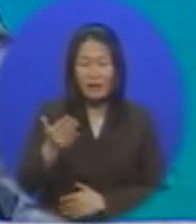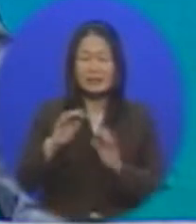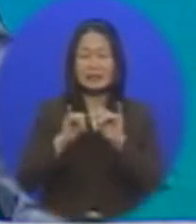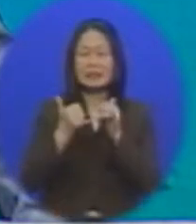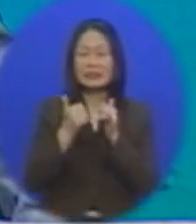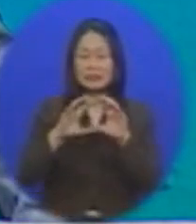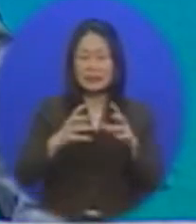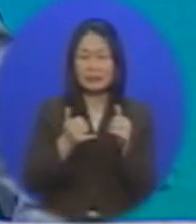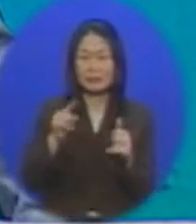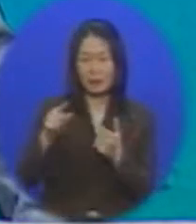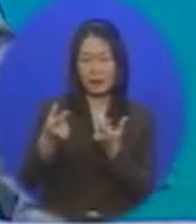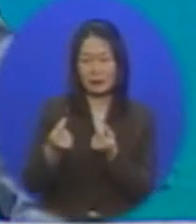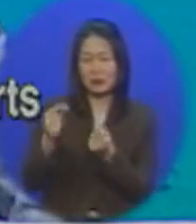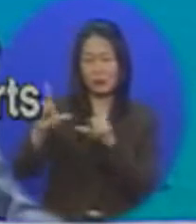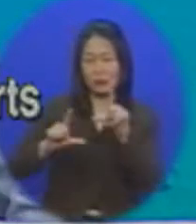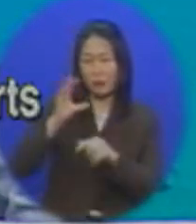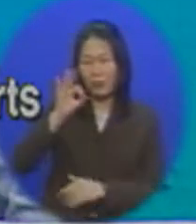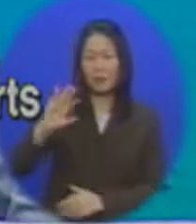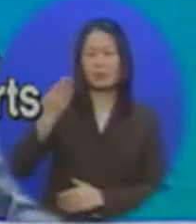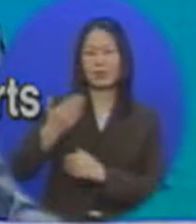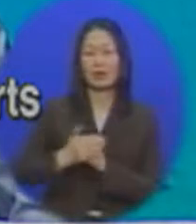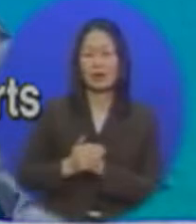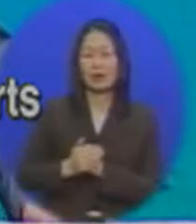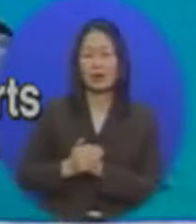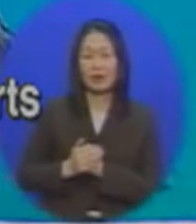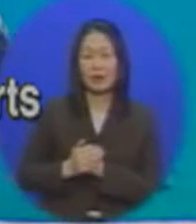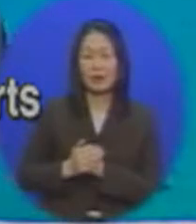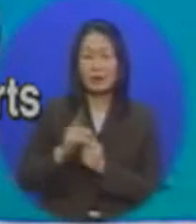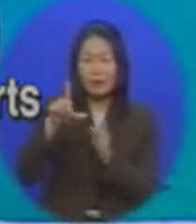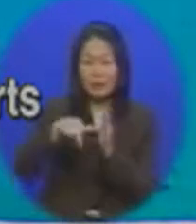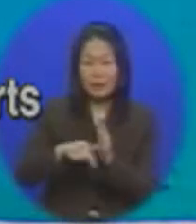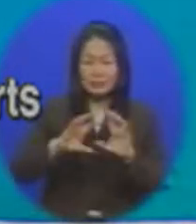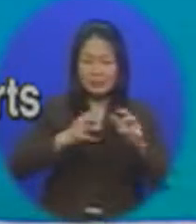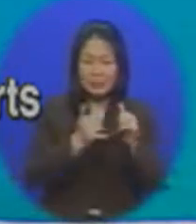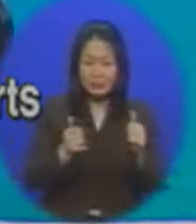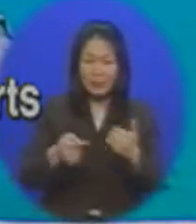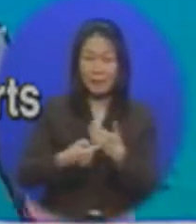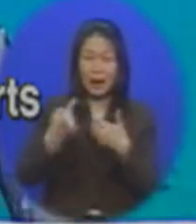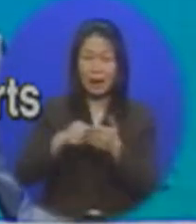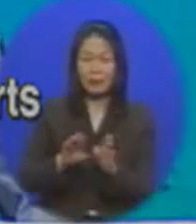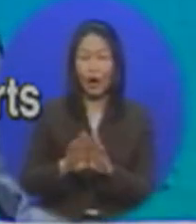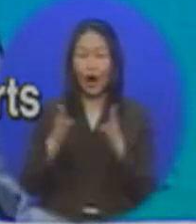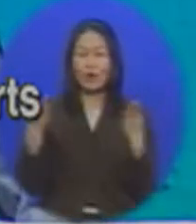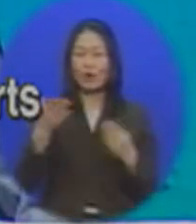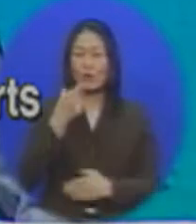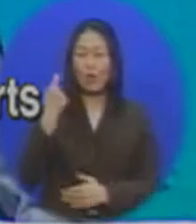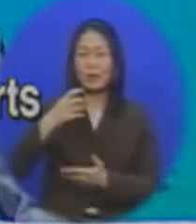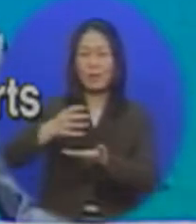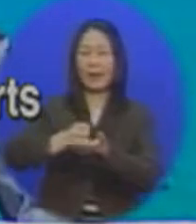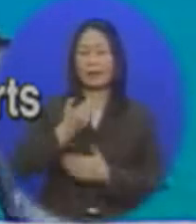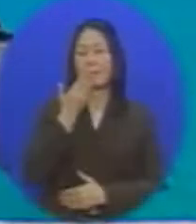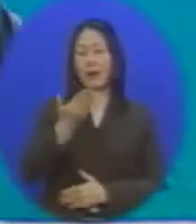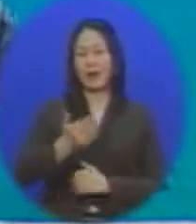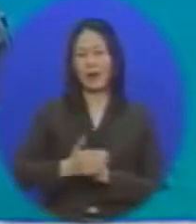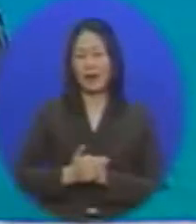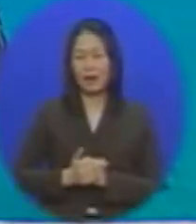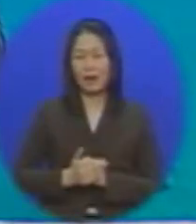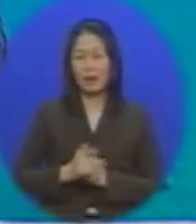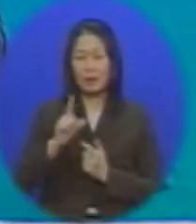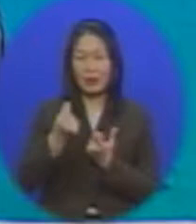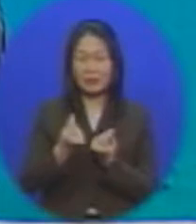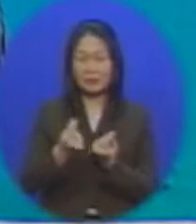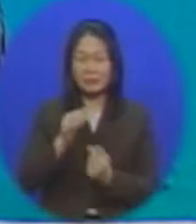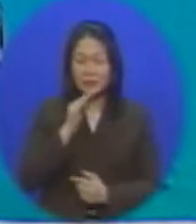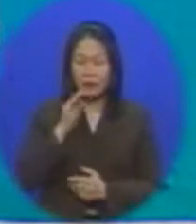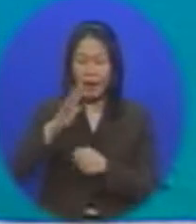있어야 돼요 그러면 그들이 마음을 열고 복음을 받아들일 수 있게 됩니다 이것이 바로